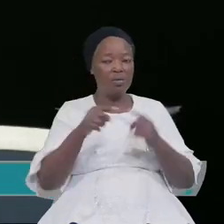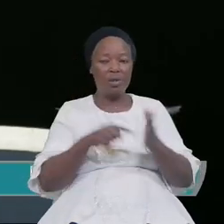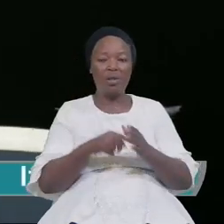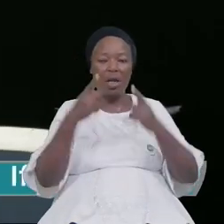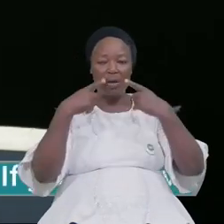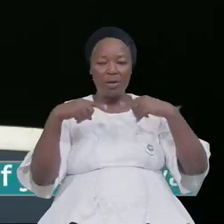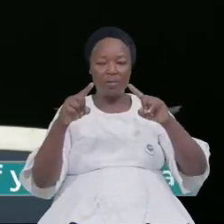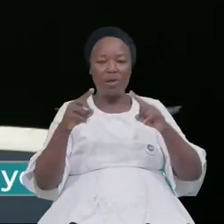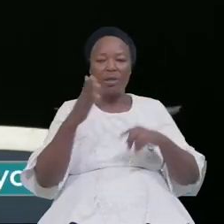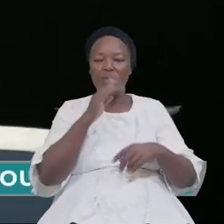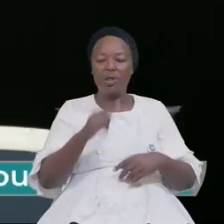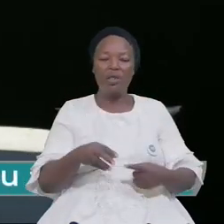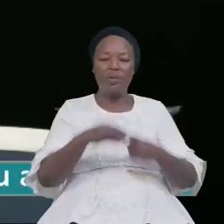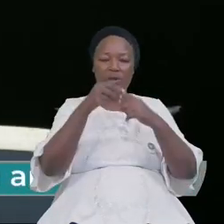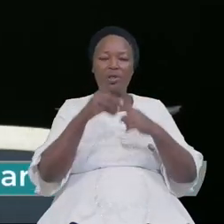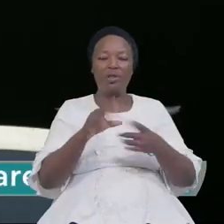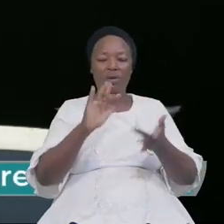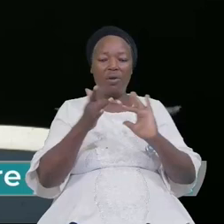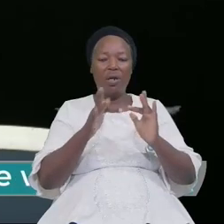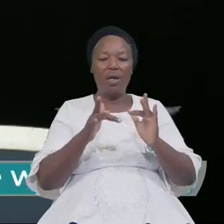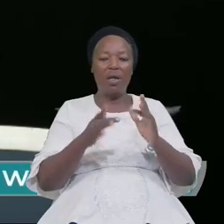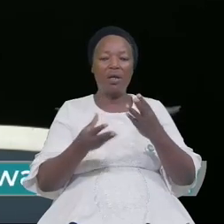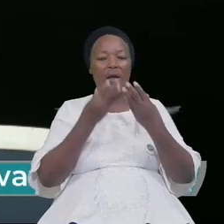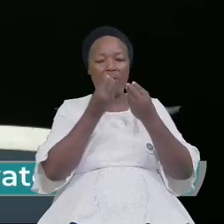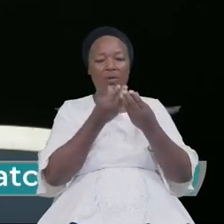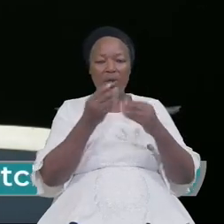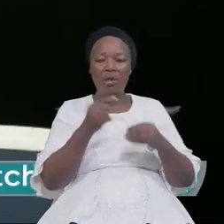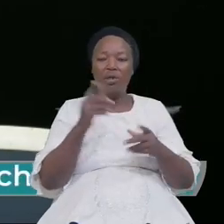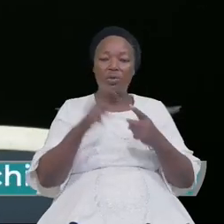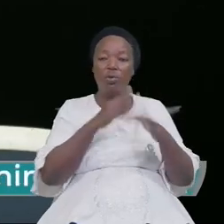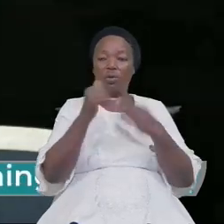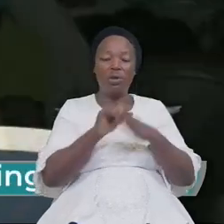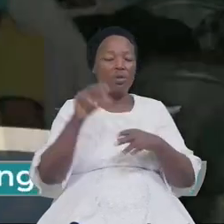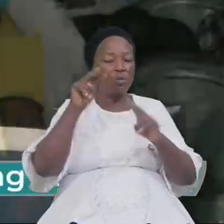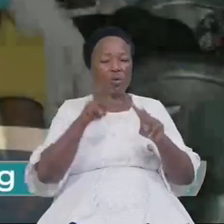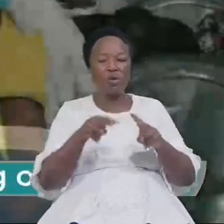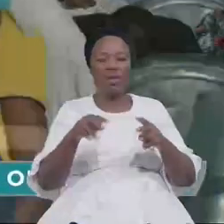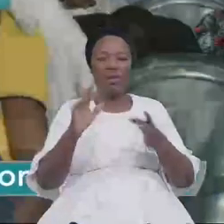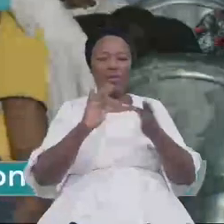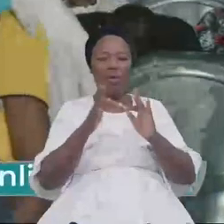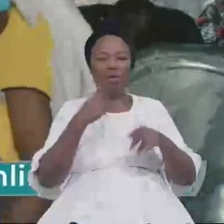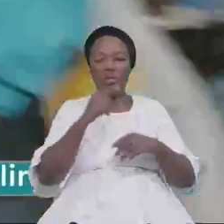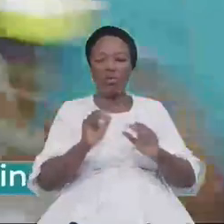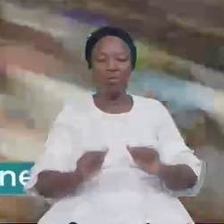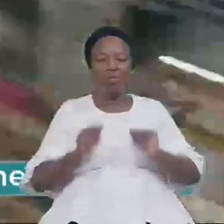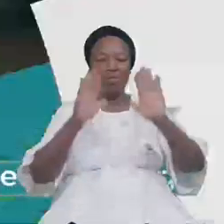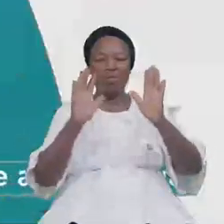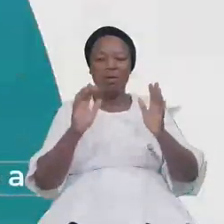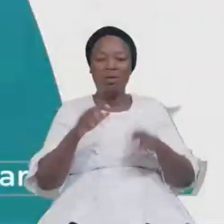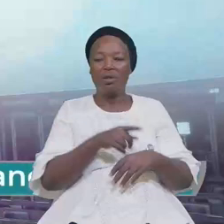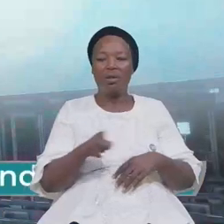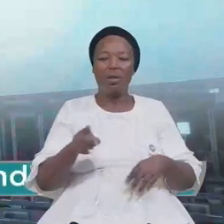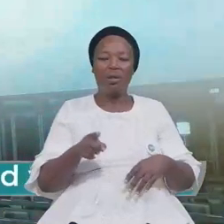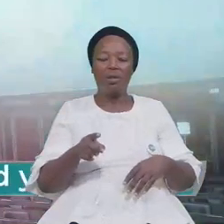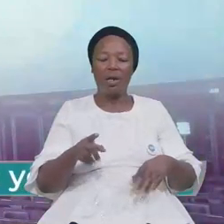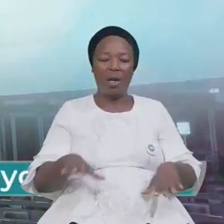Il y aura un banquet spécial pour l'audience en ligne. Tous ceux qui ont donné